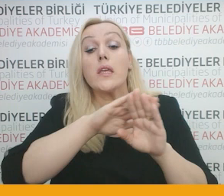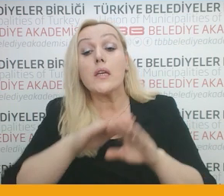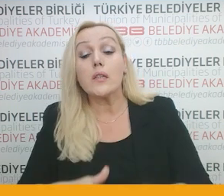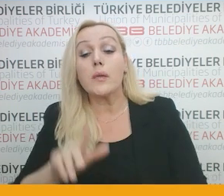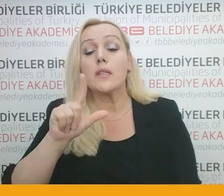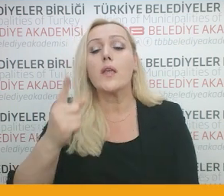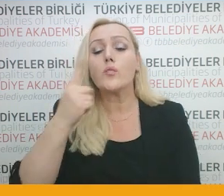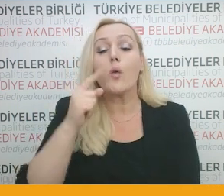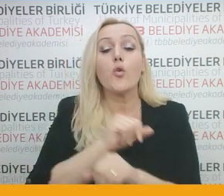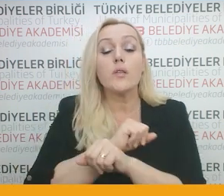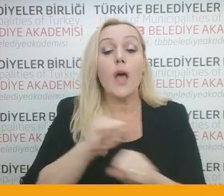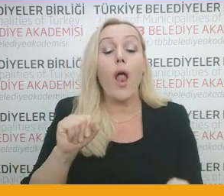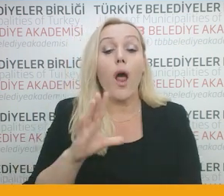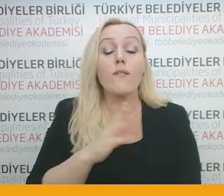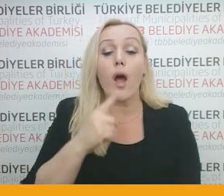Bu gördüğünüz tüm yöneticilerin